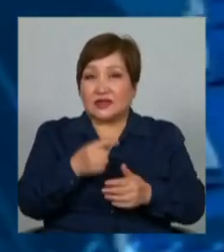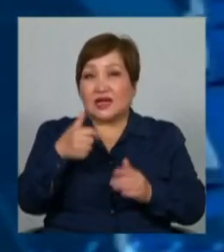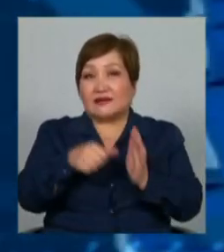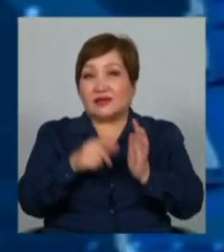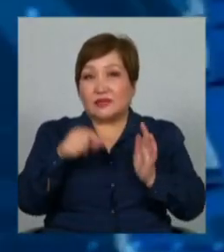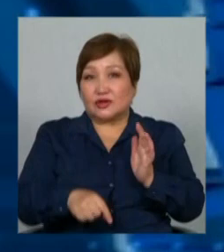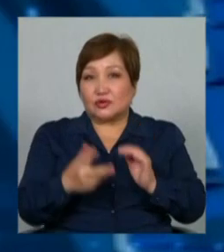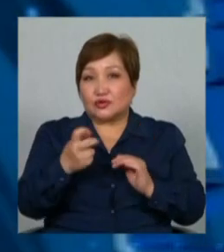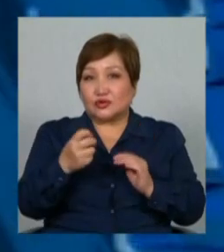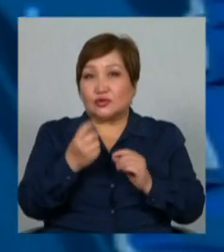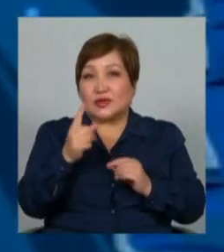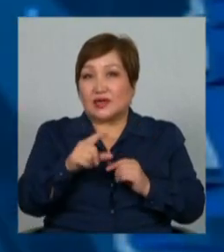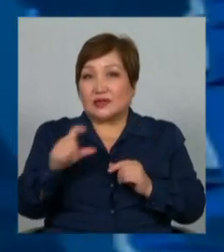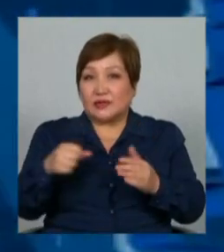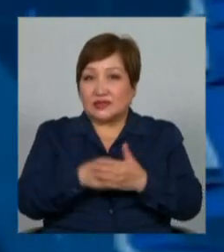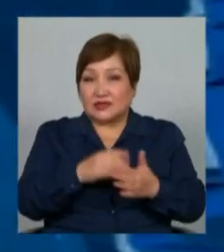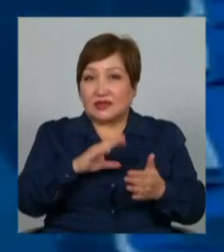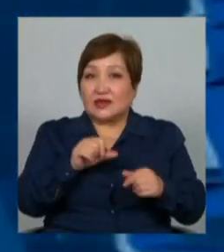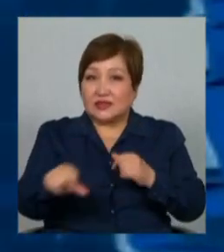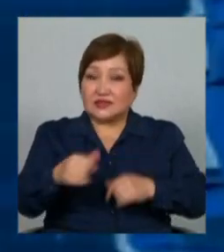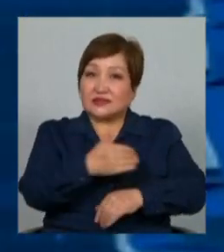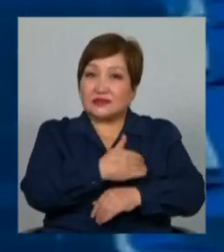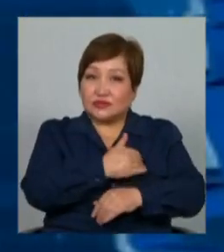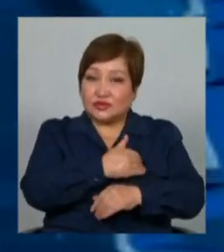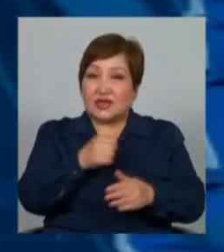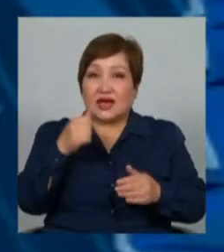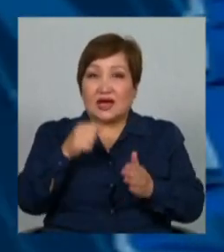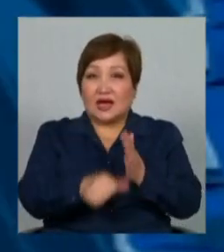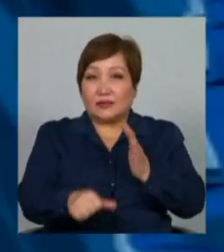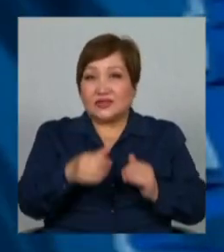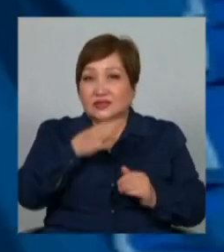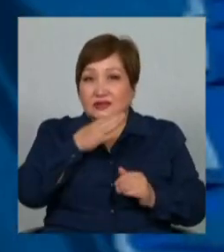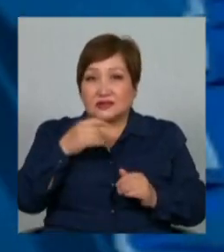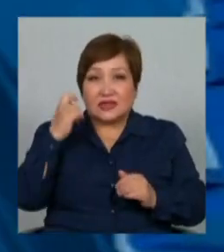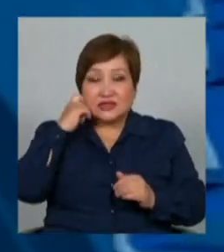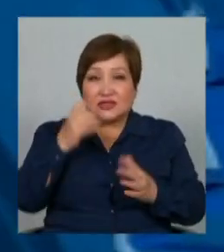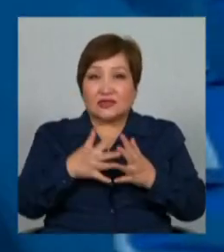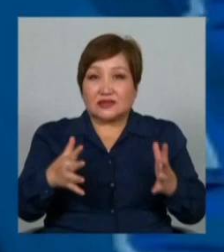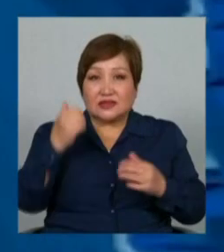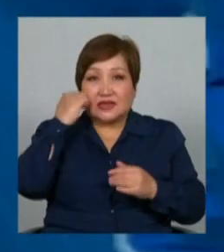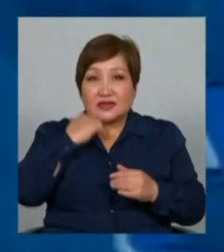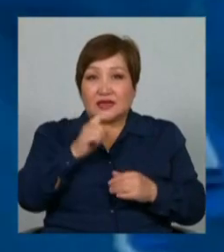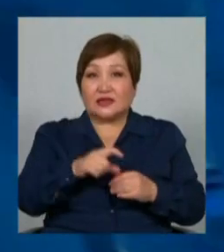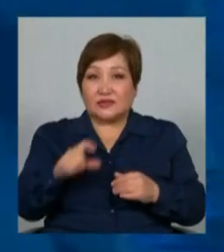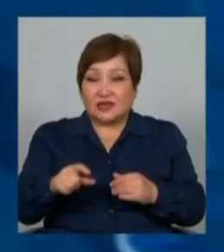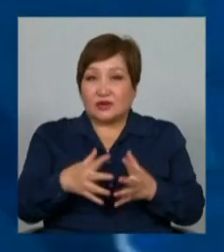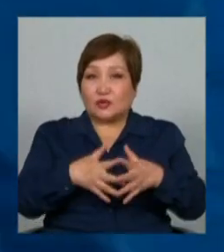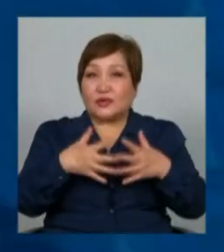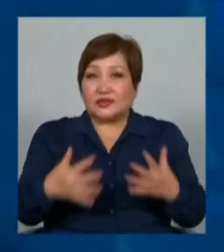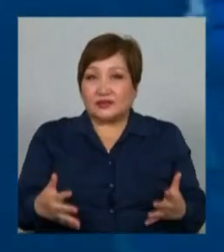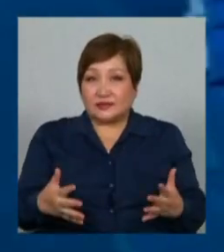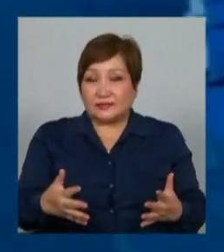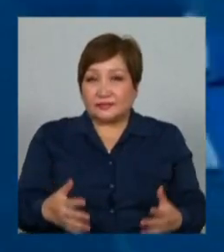жетті. Әсіресе ниет білдірушілер арасында 60 жастан асқан қариялар қатары көбейген. Толығырақ Айолым Көлжігіт